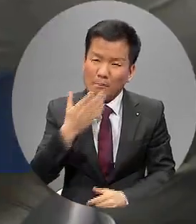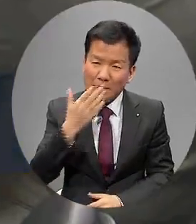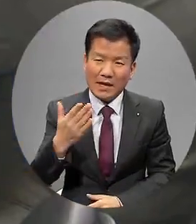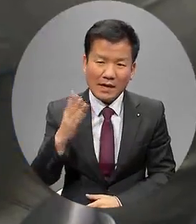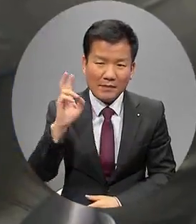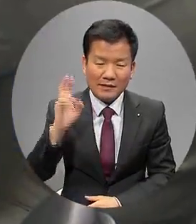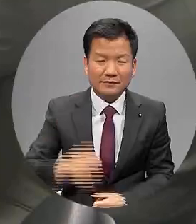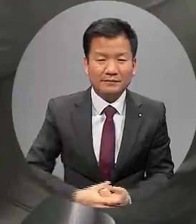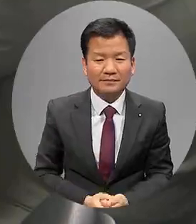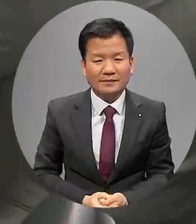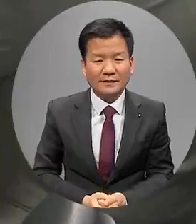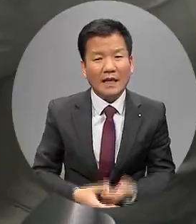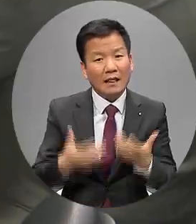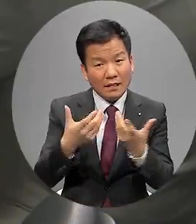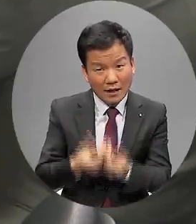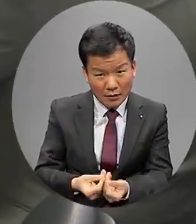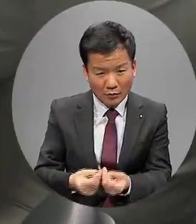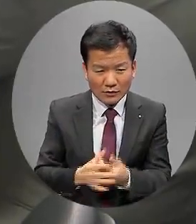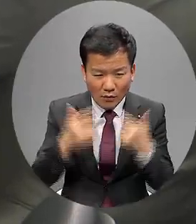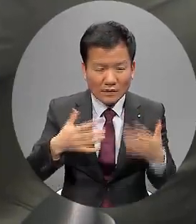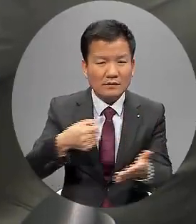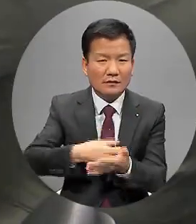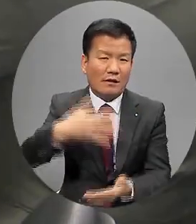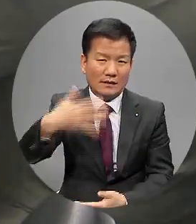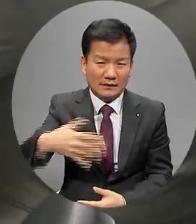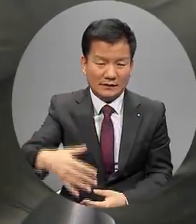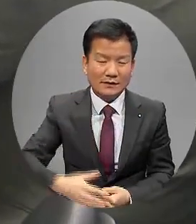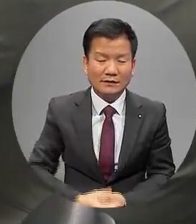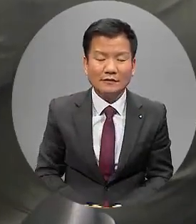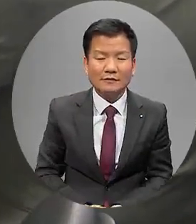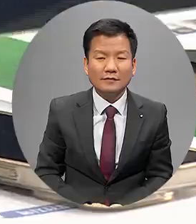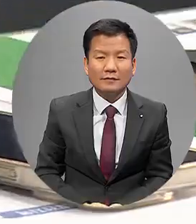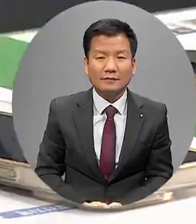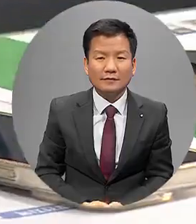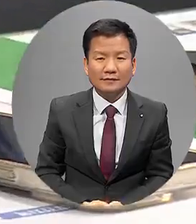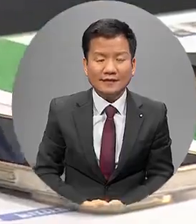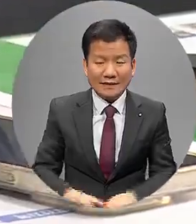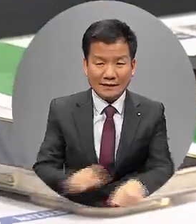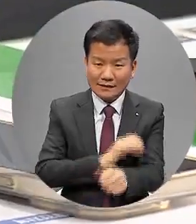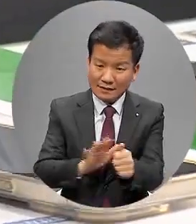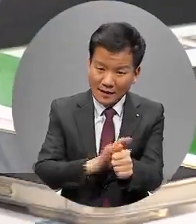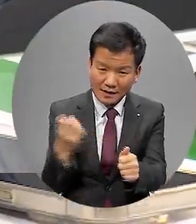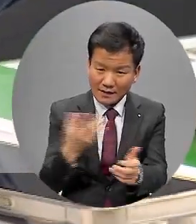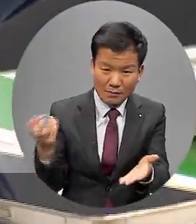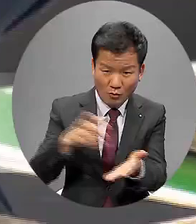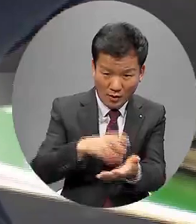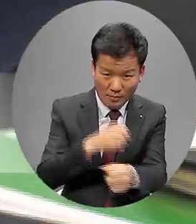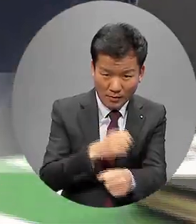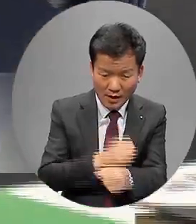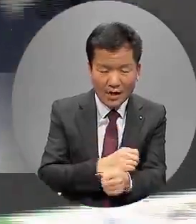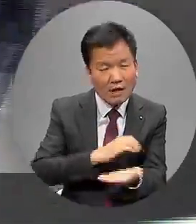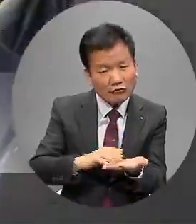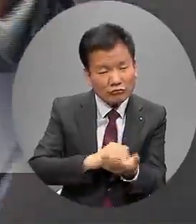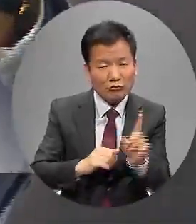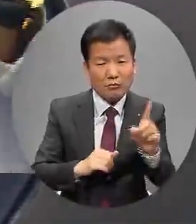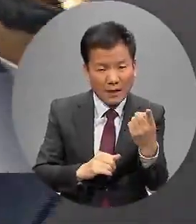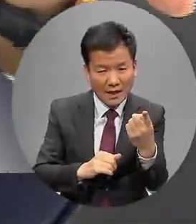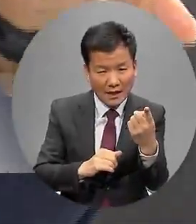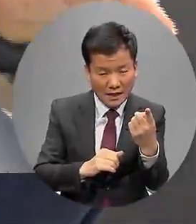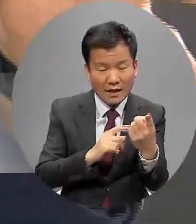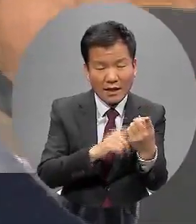있습니다 내용 역시 아직 확정되지 않았습니다 내를 다시 넣어 조항을 100개로 늘린도